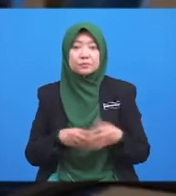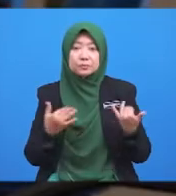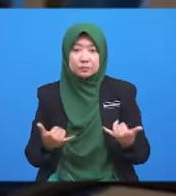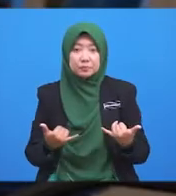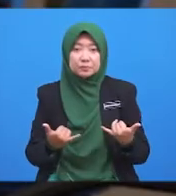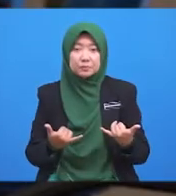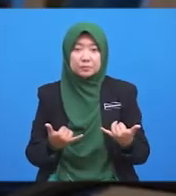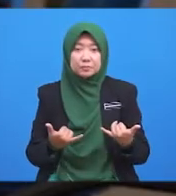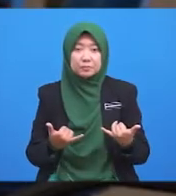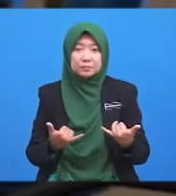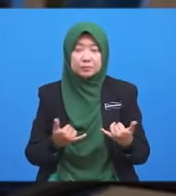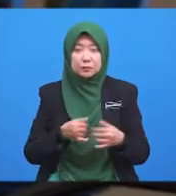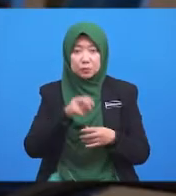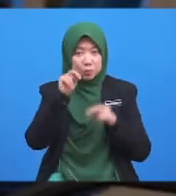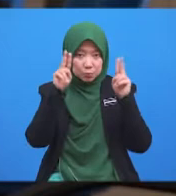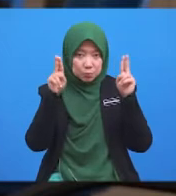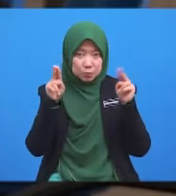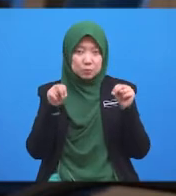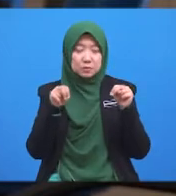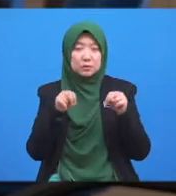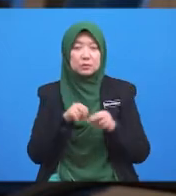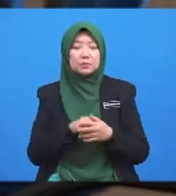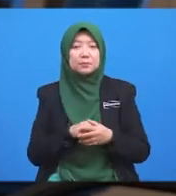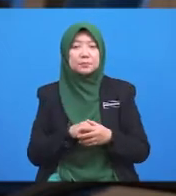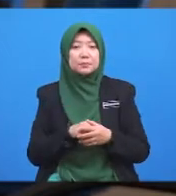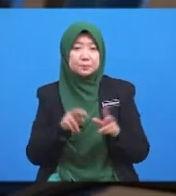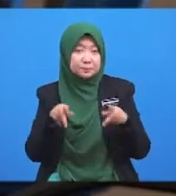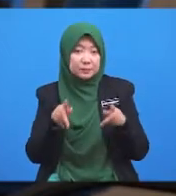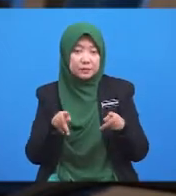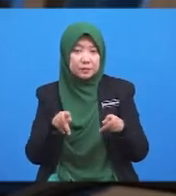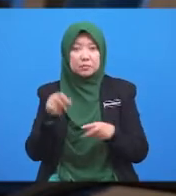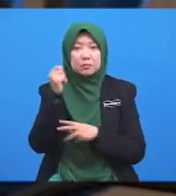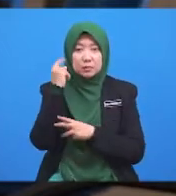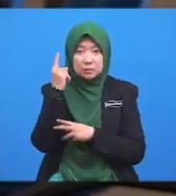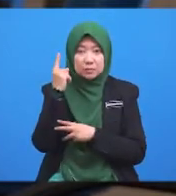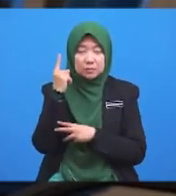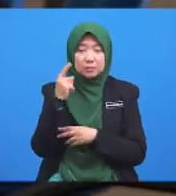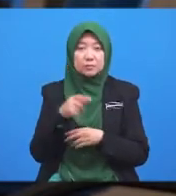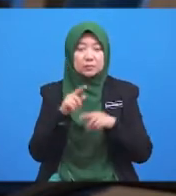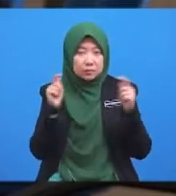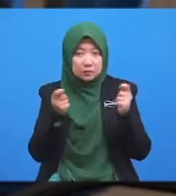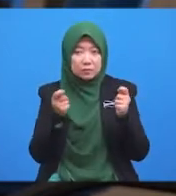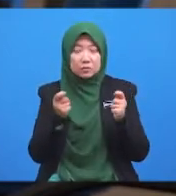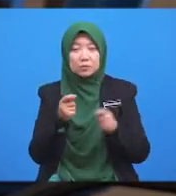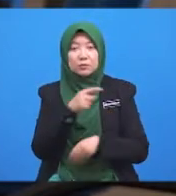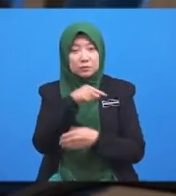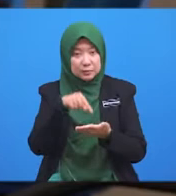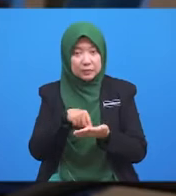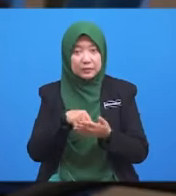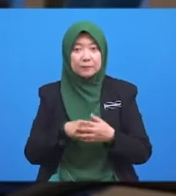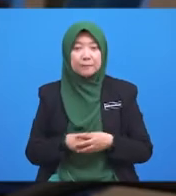Sekarang adalah sesi pengukuhan yang menguji sama ada pelajar memahami topik yang kita bincangkan hari